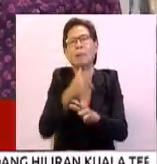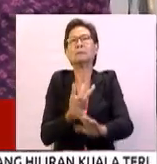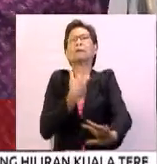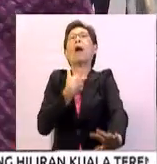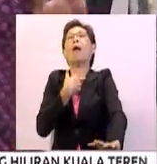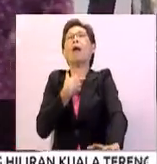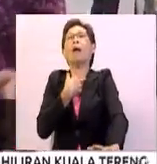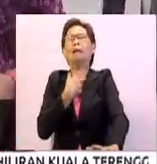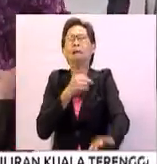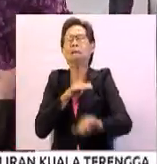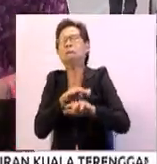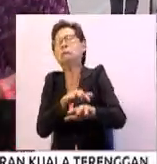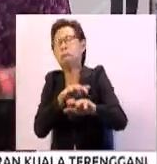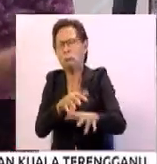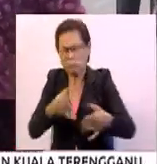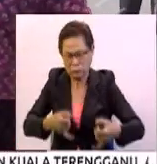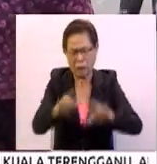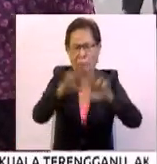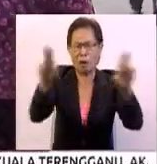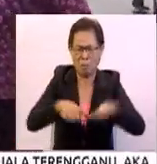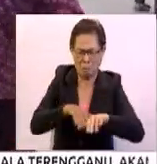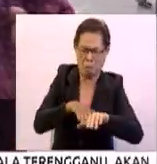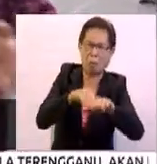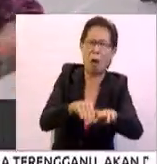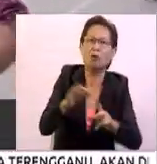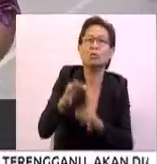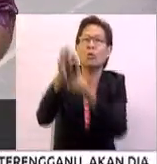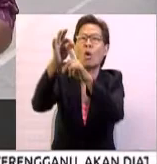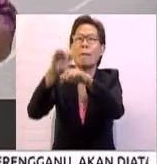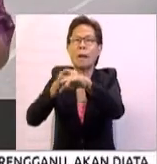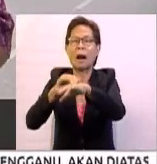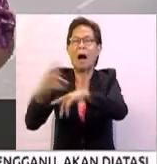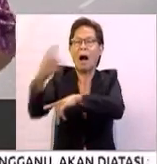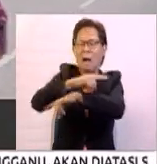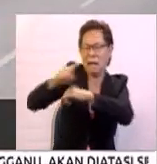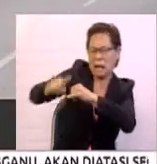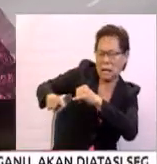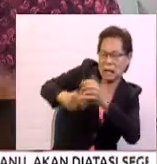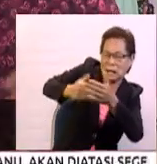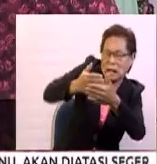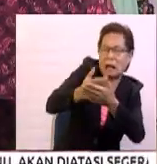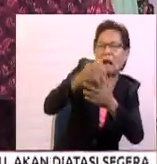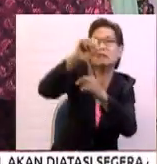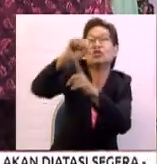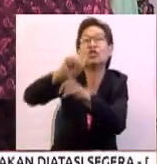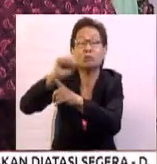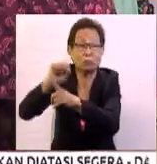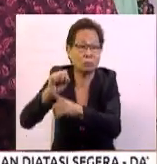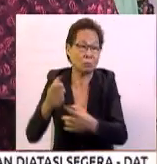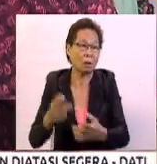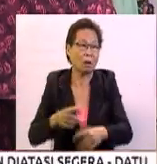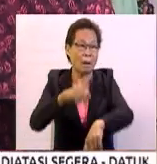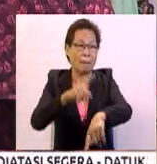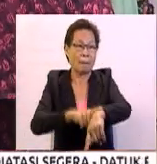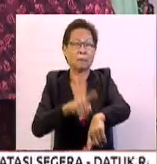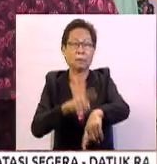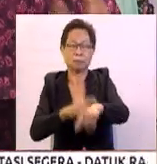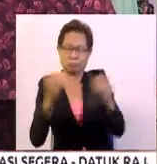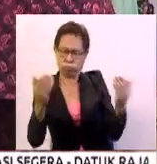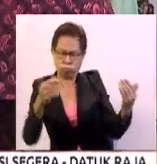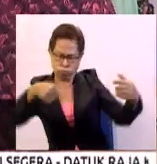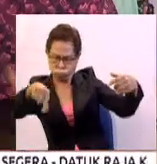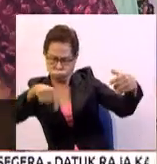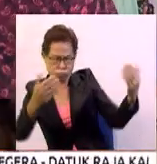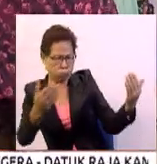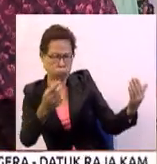terperangkap dalam kesesakan lalu lintas, terutamanya di hari-hari terakhir menjelang Syawal. Mempunyai masa untuk membandingkan kualiti